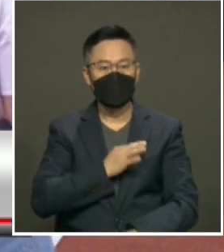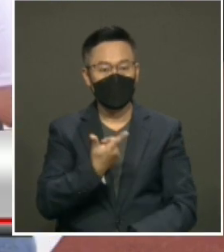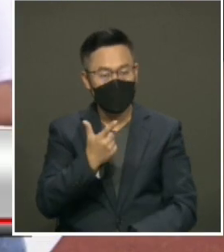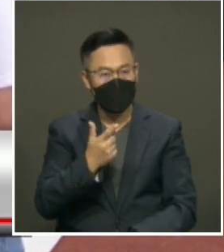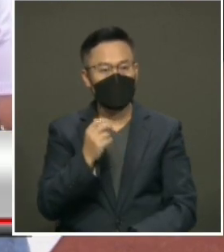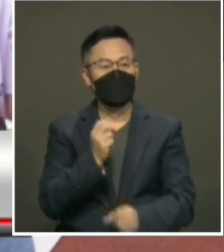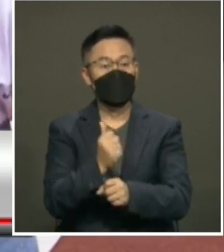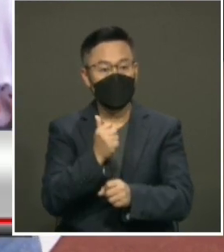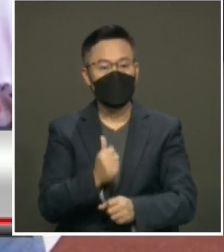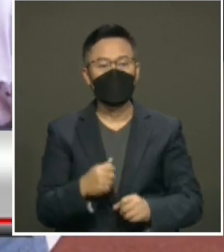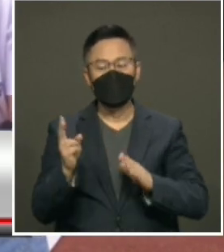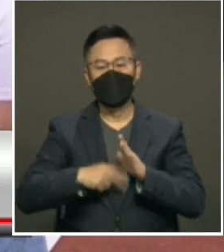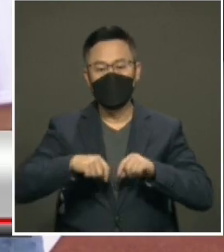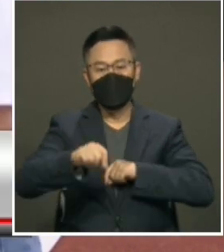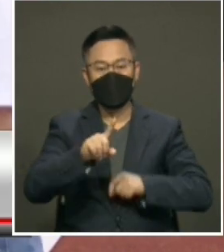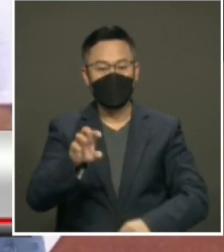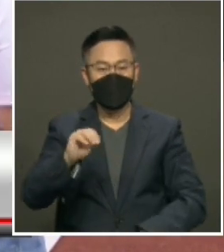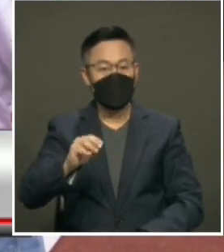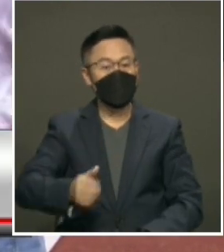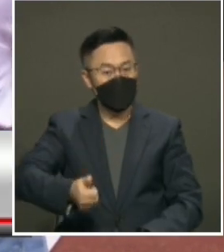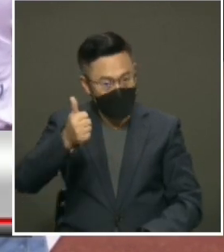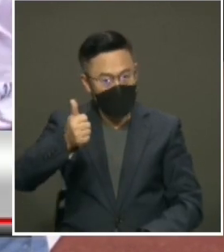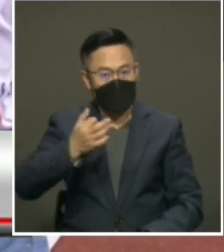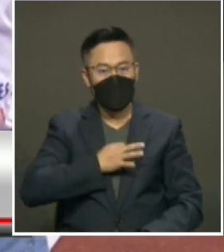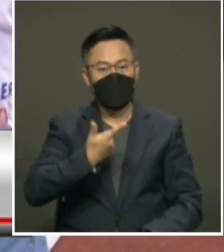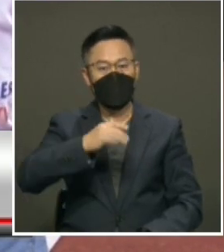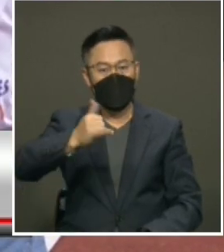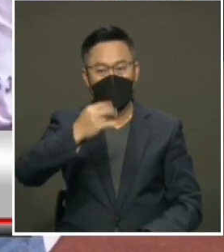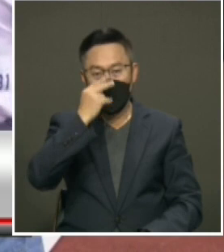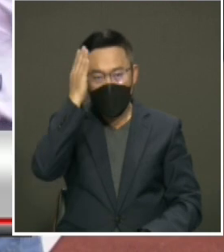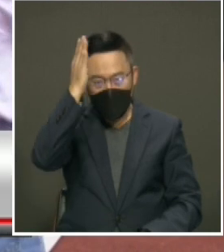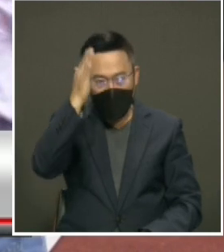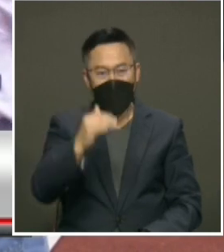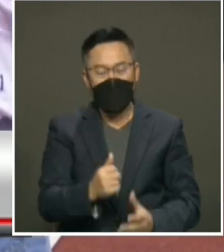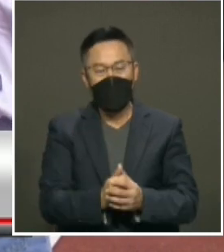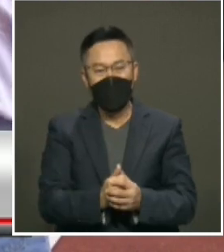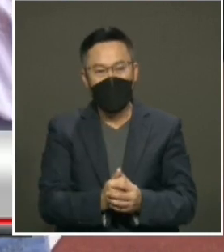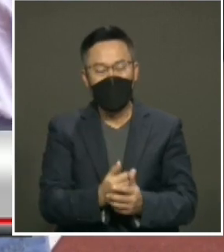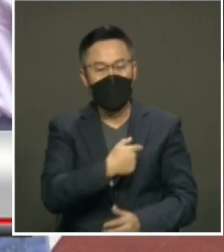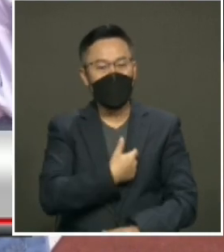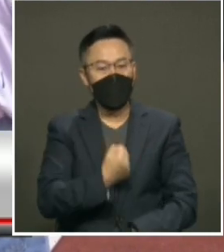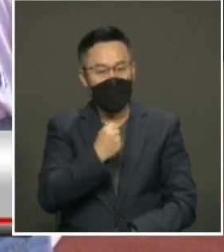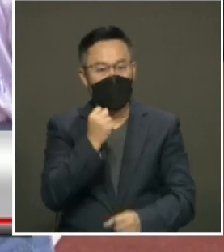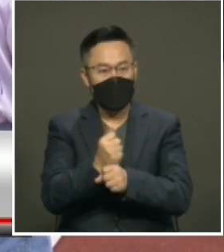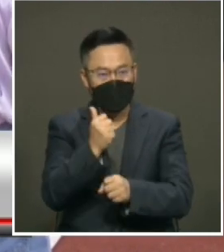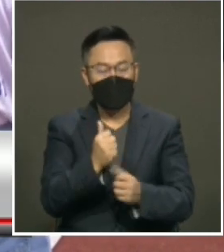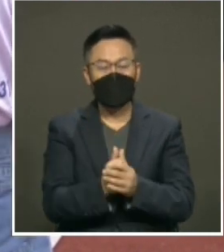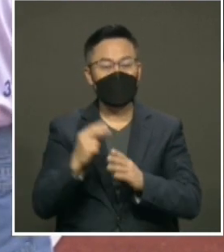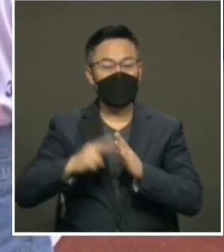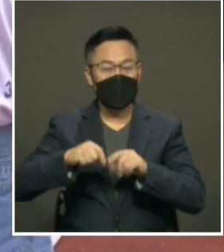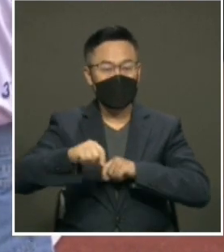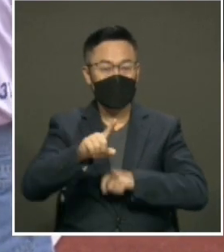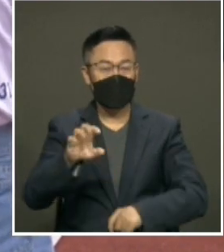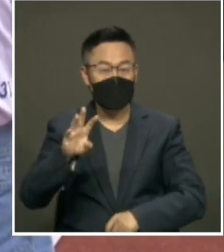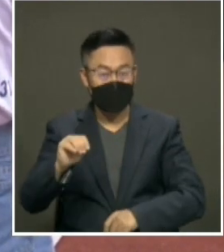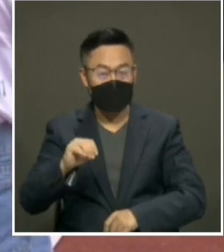ระทั่ง100เมตรถ้าร่างกายเขาสมบูรณ์โอเคไม่อุบัติเหตุอะไรผมมีความมั่นใจว่าทั้ง4คูณ100แล้วก็100